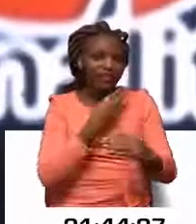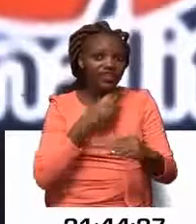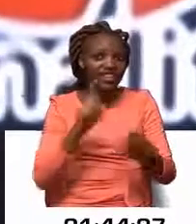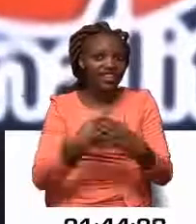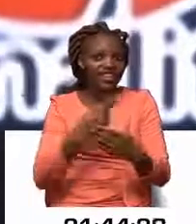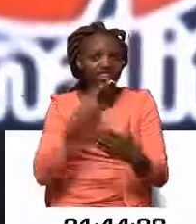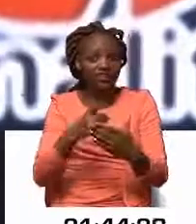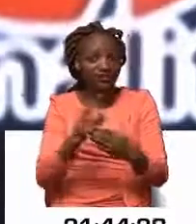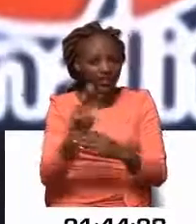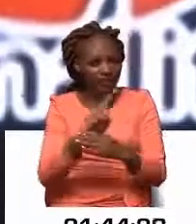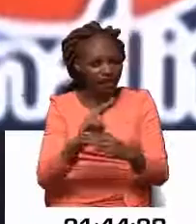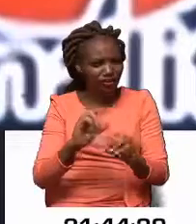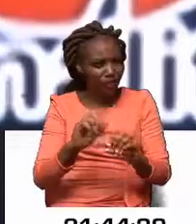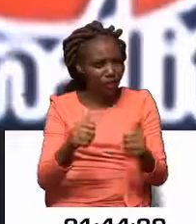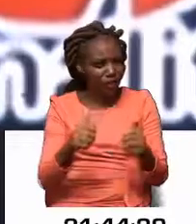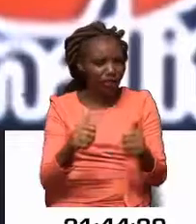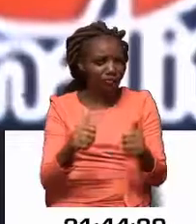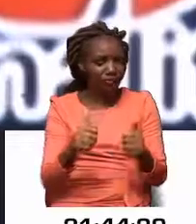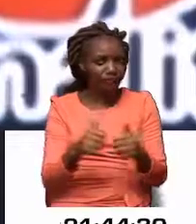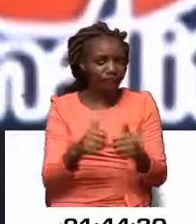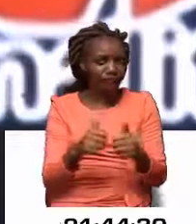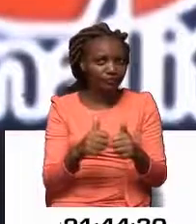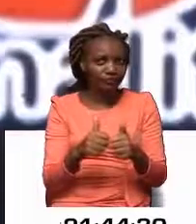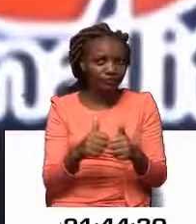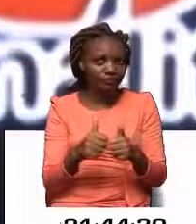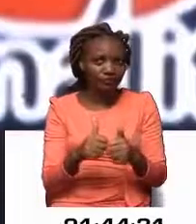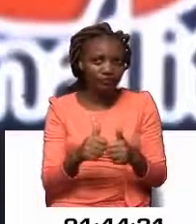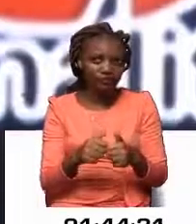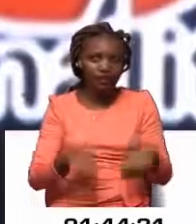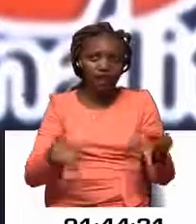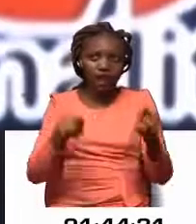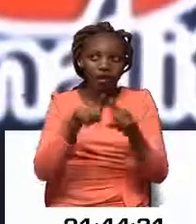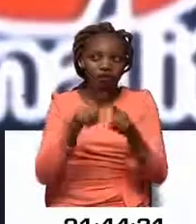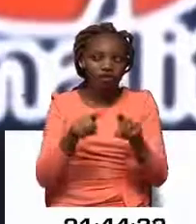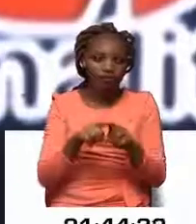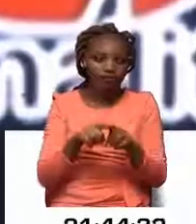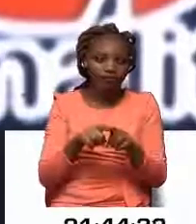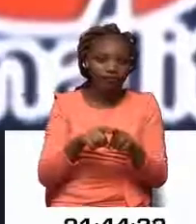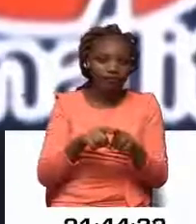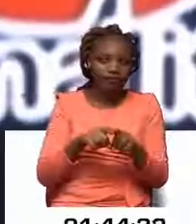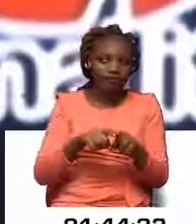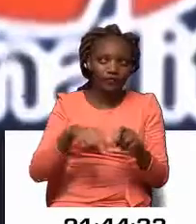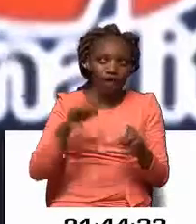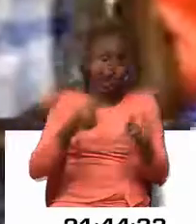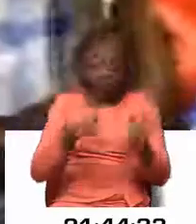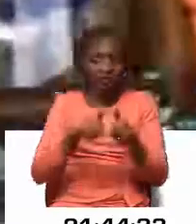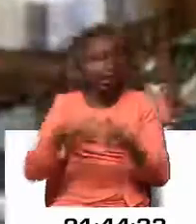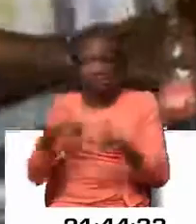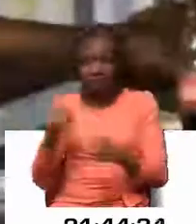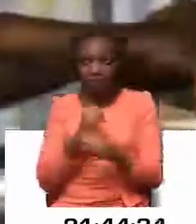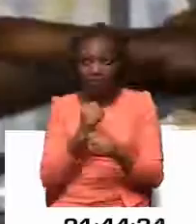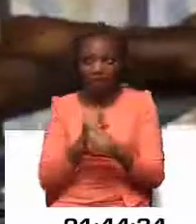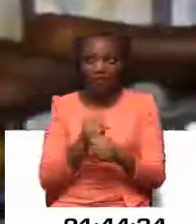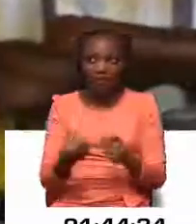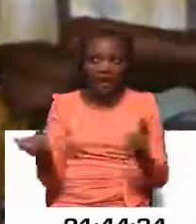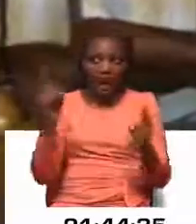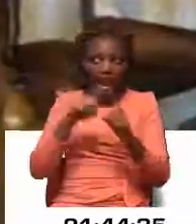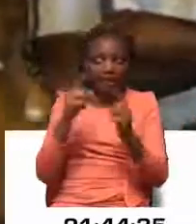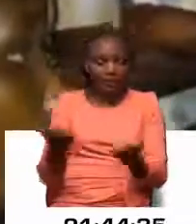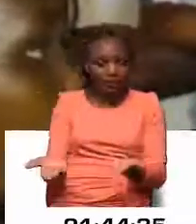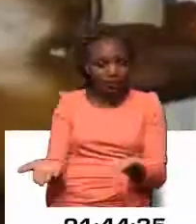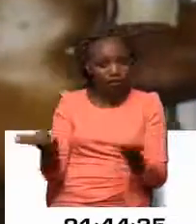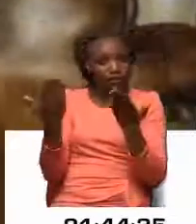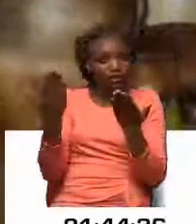streamlining their utilization and their maintenance. Cumulatively, this and other efforts are geared towards building